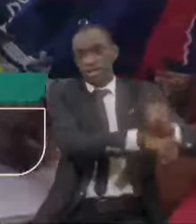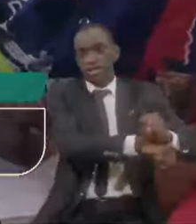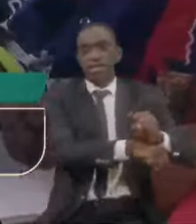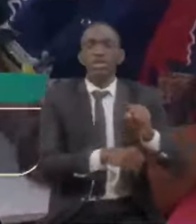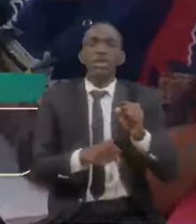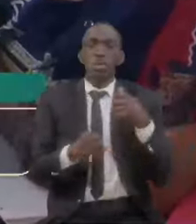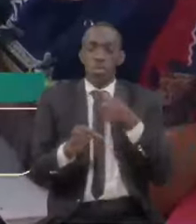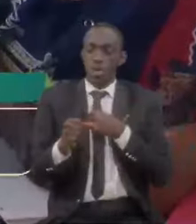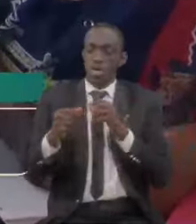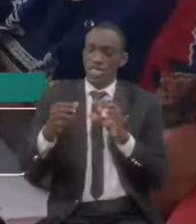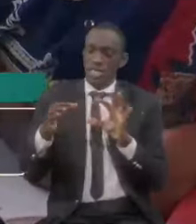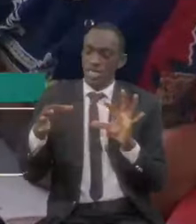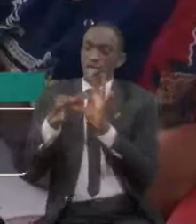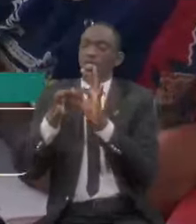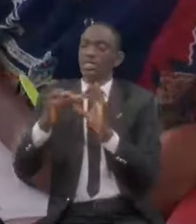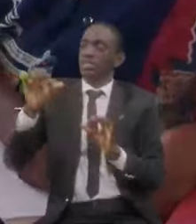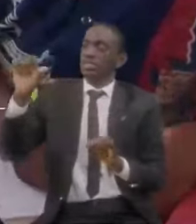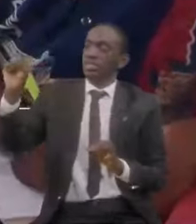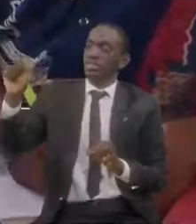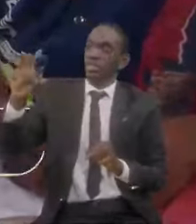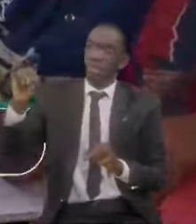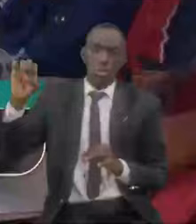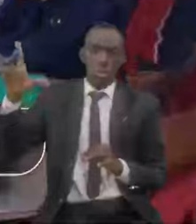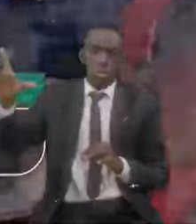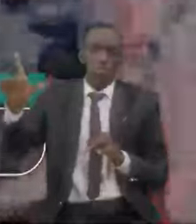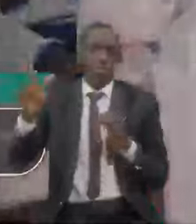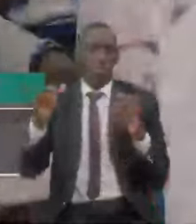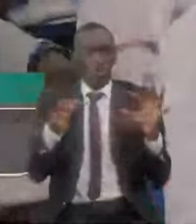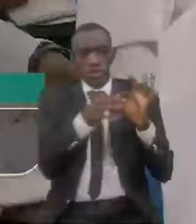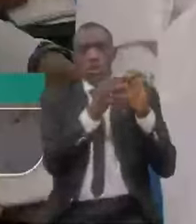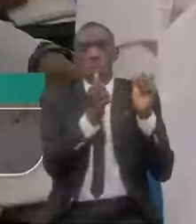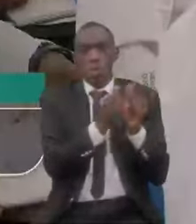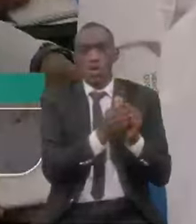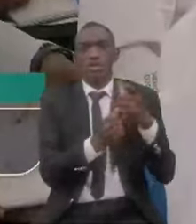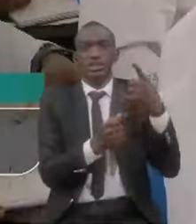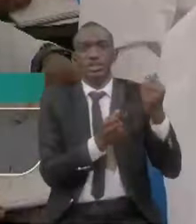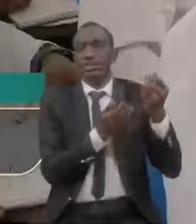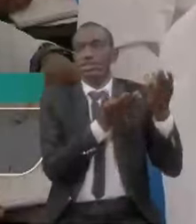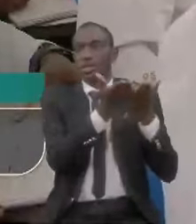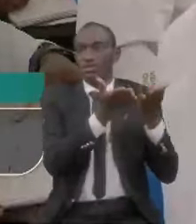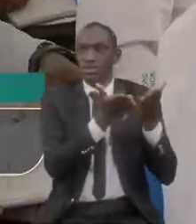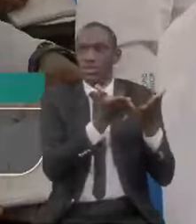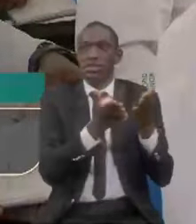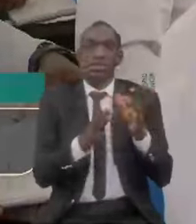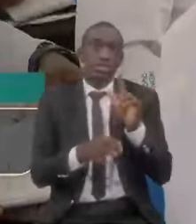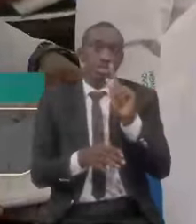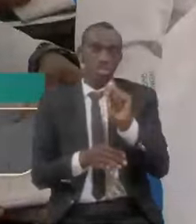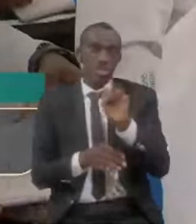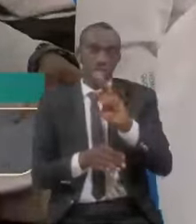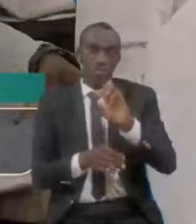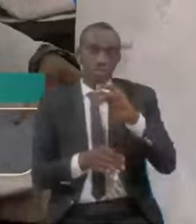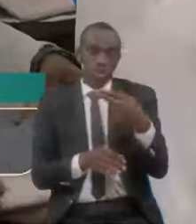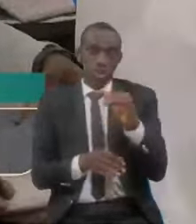service. Maintenant, nous avons Timothée. Il était formé, il a été enseigné, il